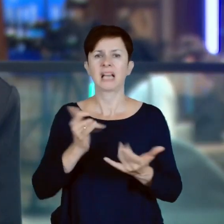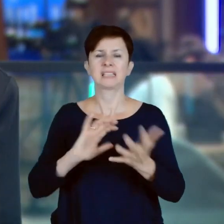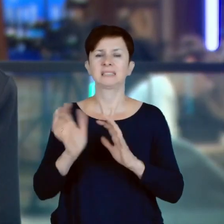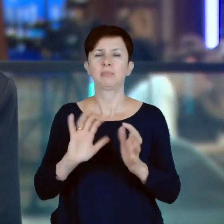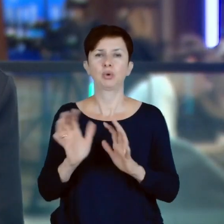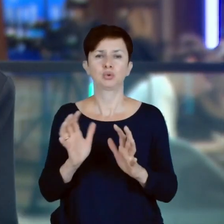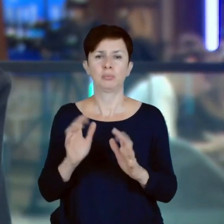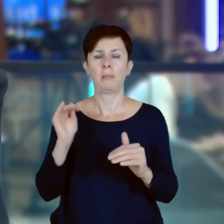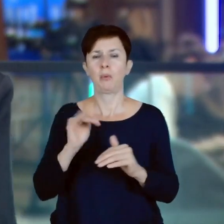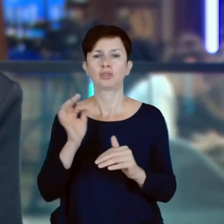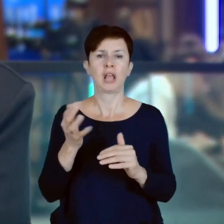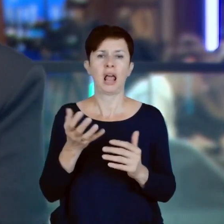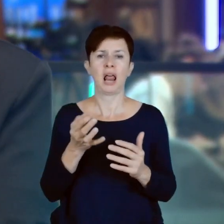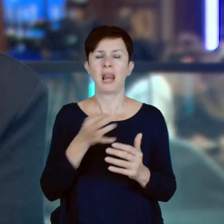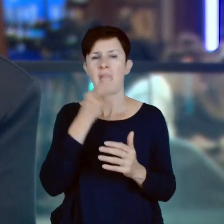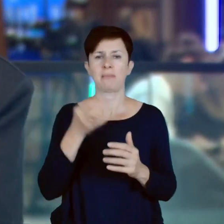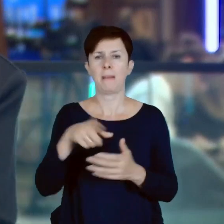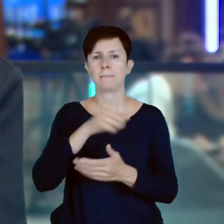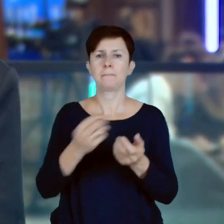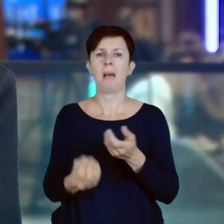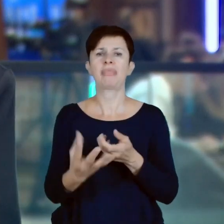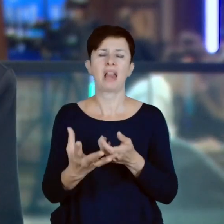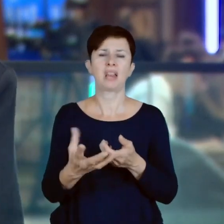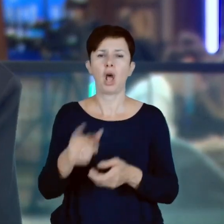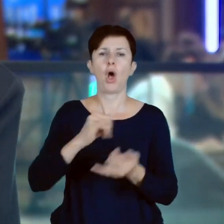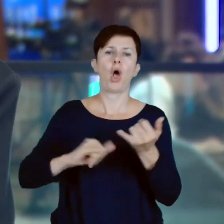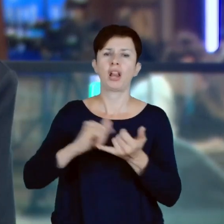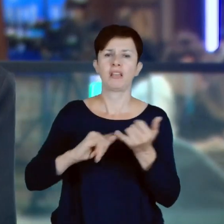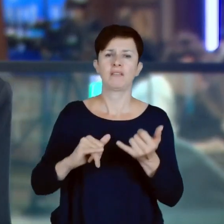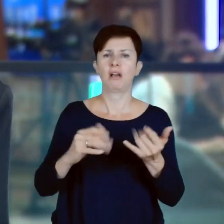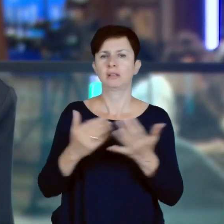lepiej podgrzewać patelnię z oliwą, prawda, wykorzystując nowe oliwy,